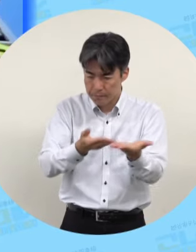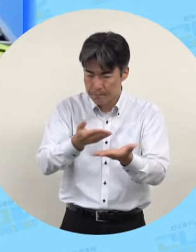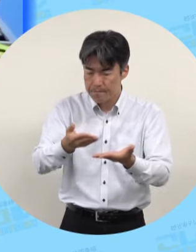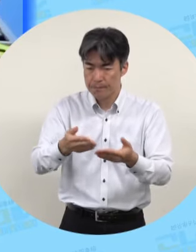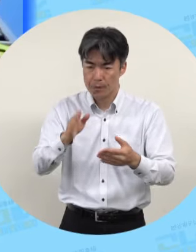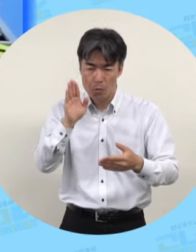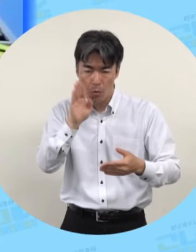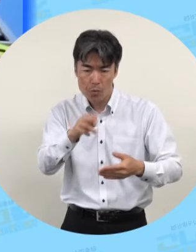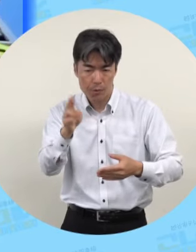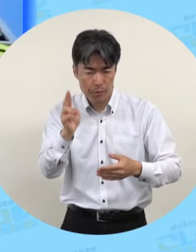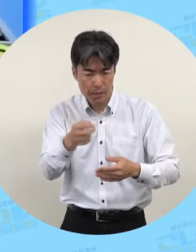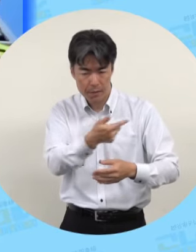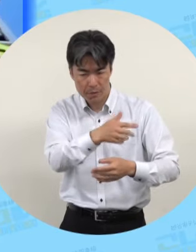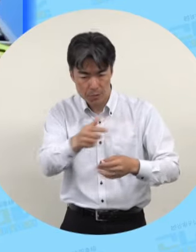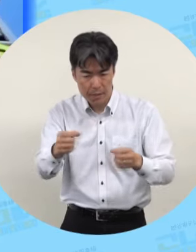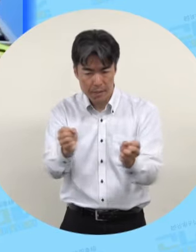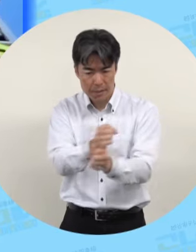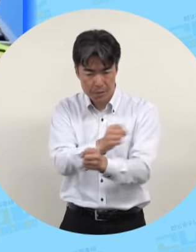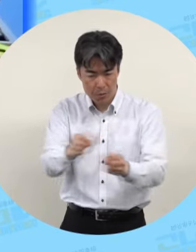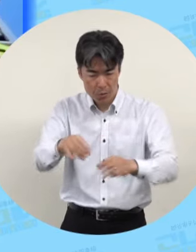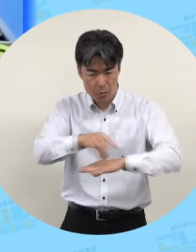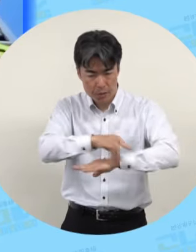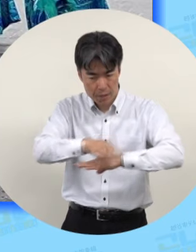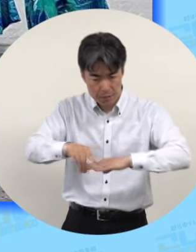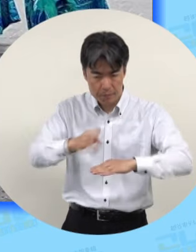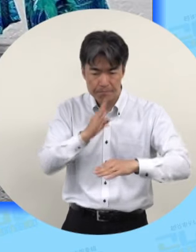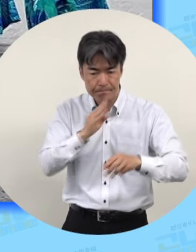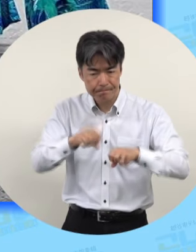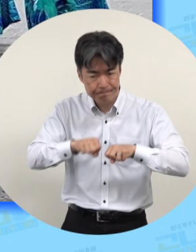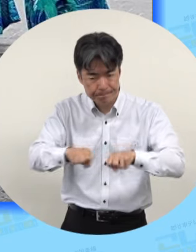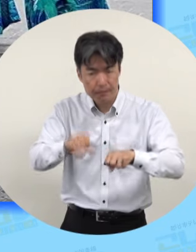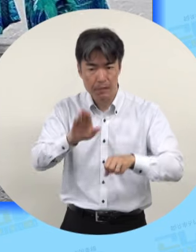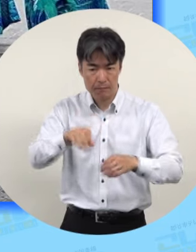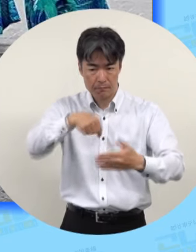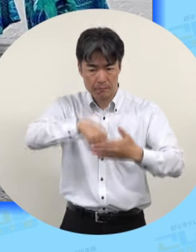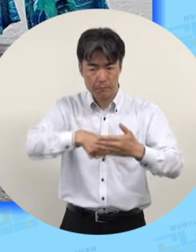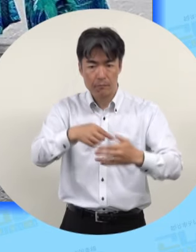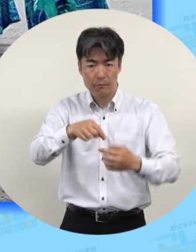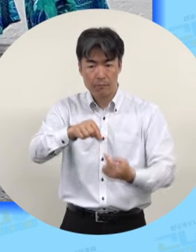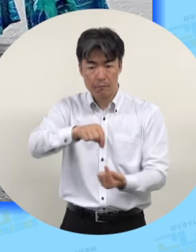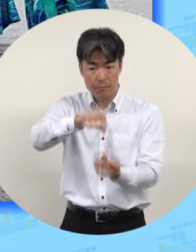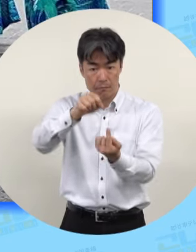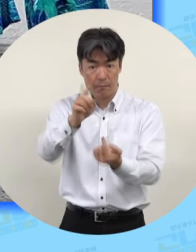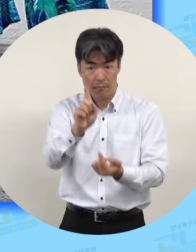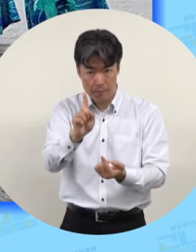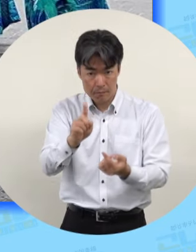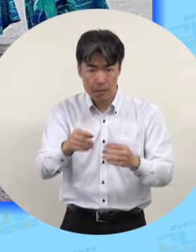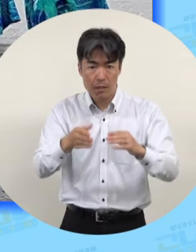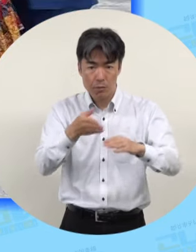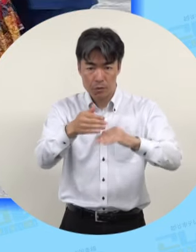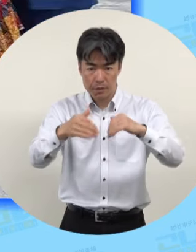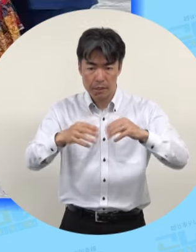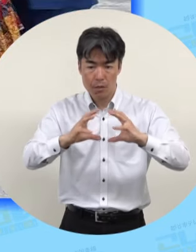な授業を企画・実施しています。その一つが越谷国際フェスティバルです